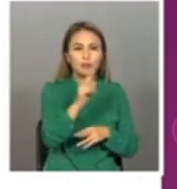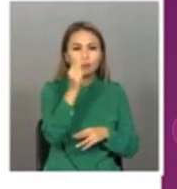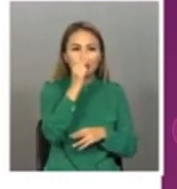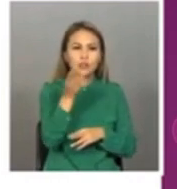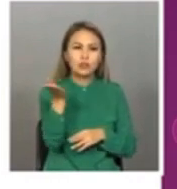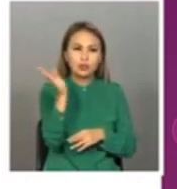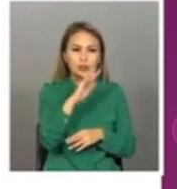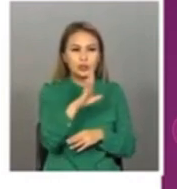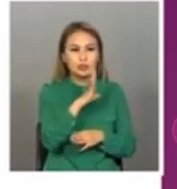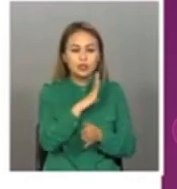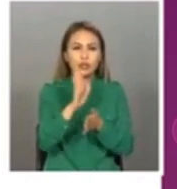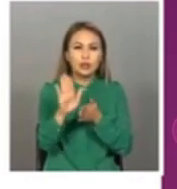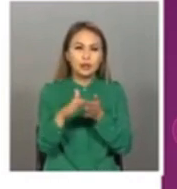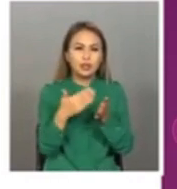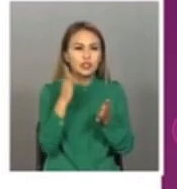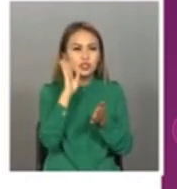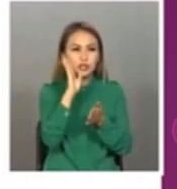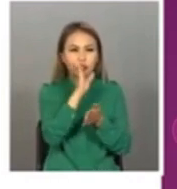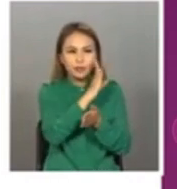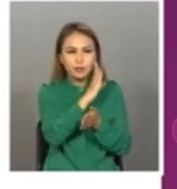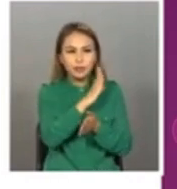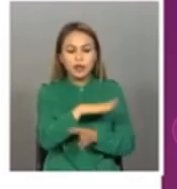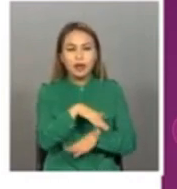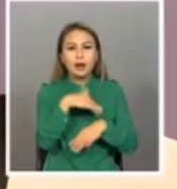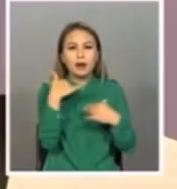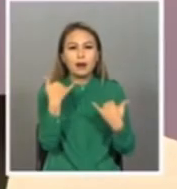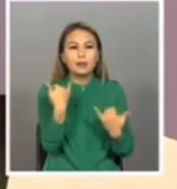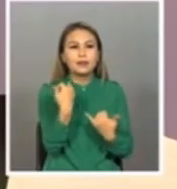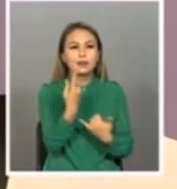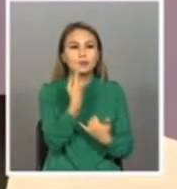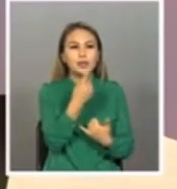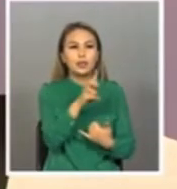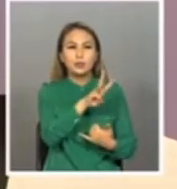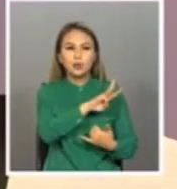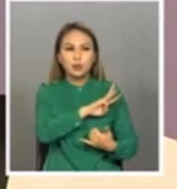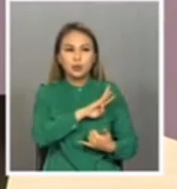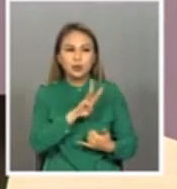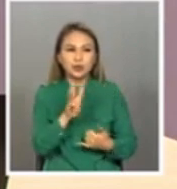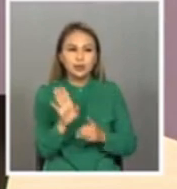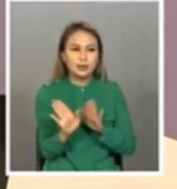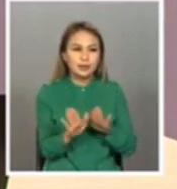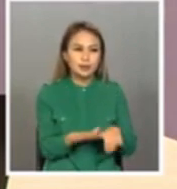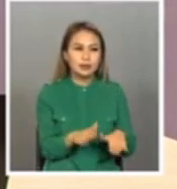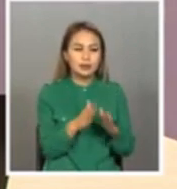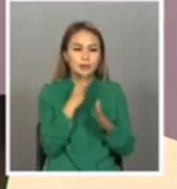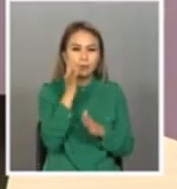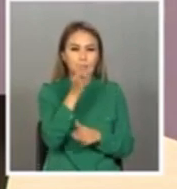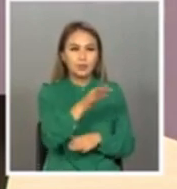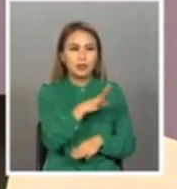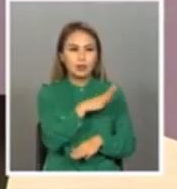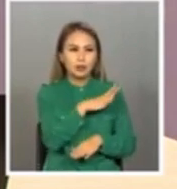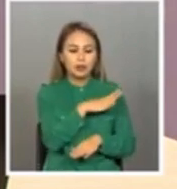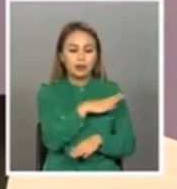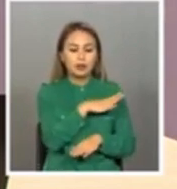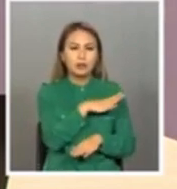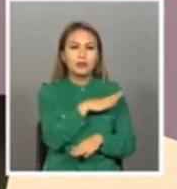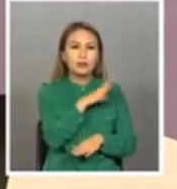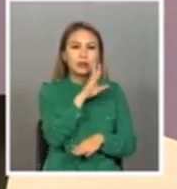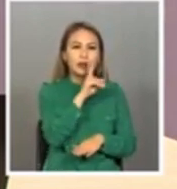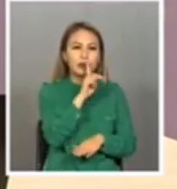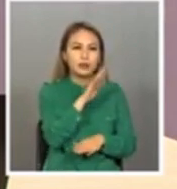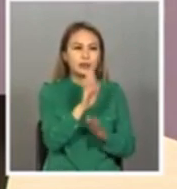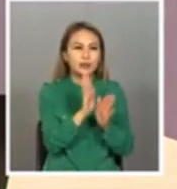іш, деп шақыратын шешесі. Қазір бір минуттан кейін барамын, деп Талғат